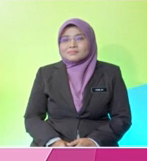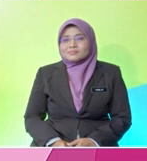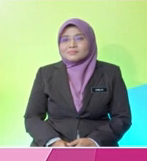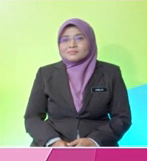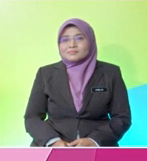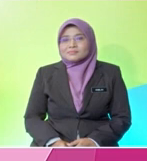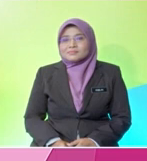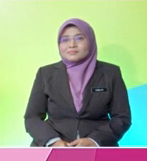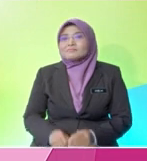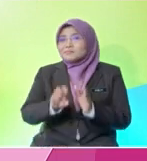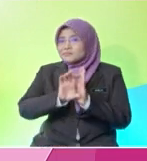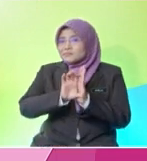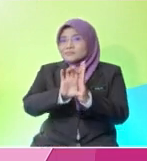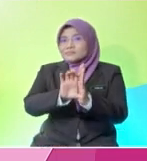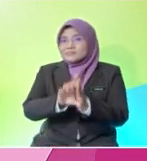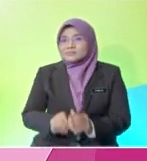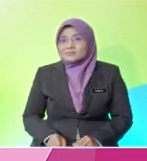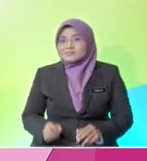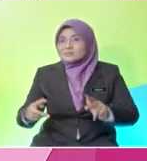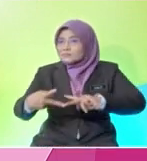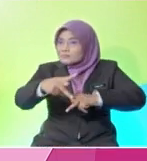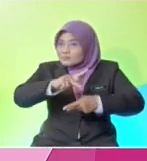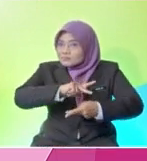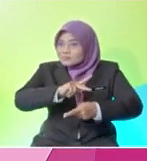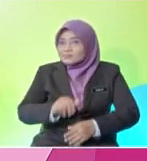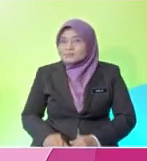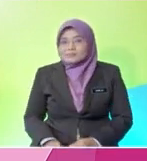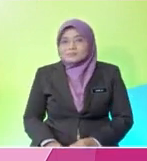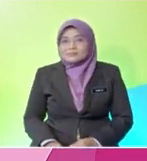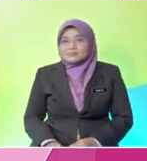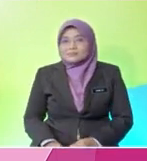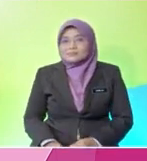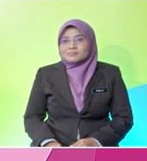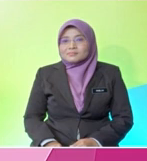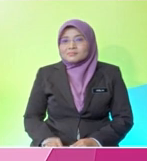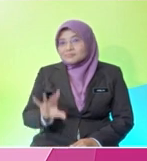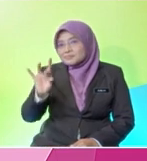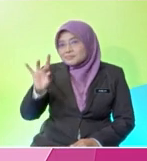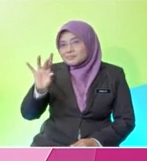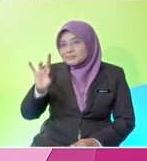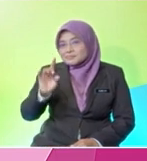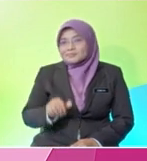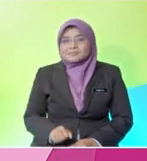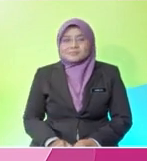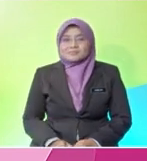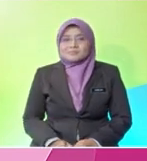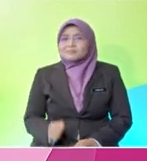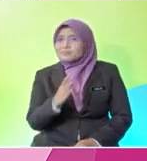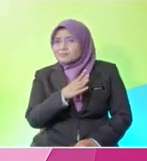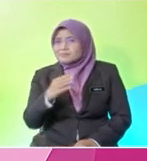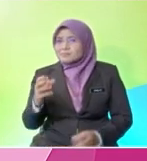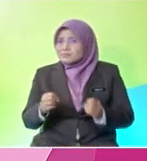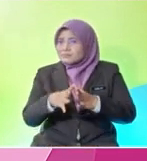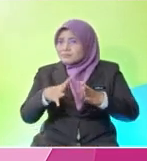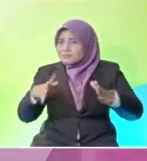Project itulah mode itu contohnya kota glossy mikro pengawet servo Wayah USB lompat dan banyak